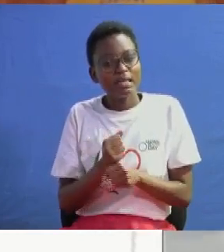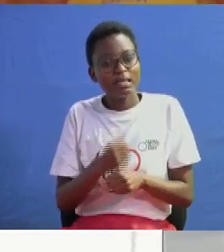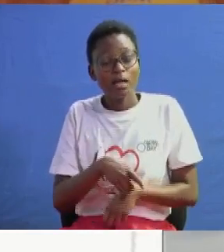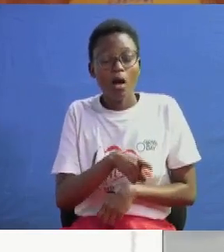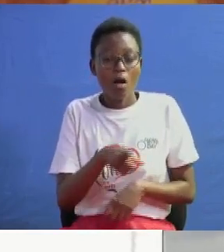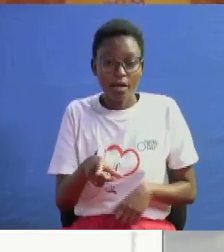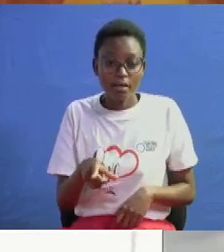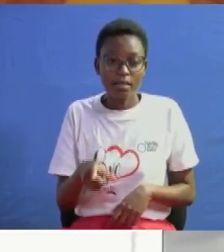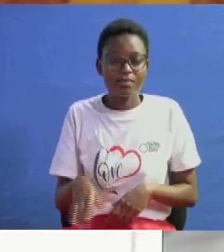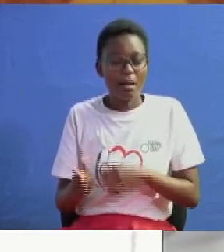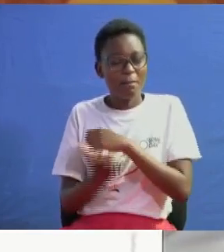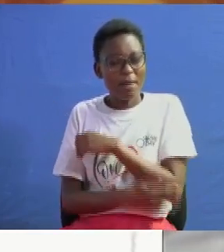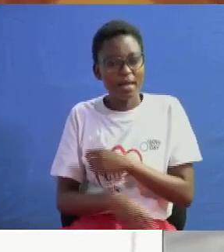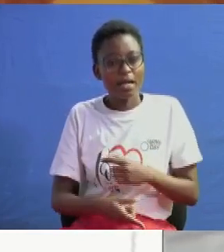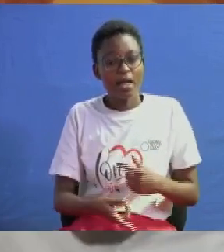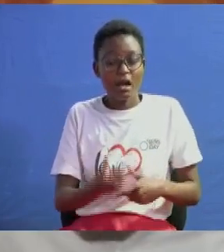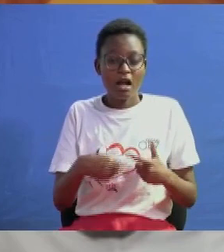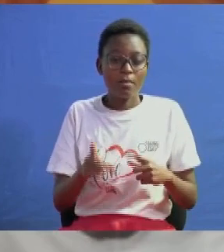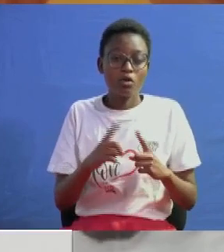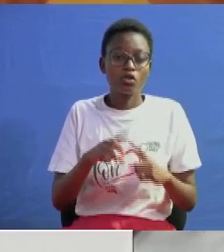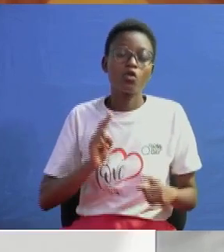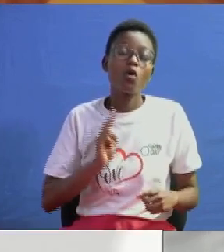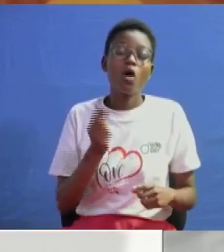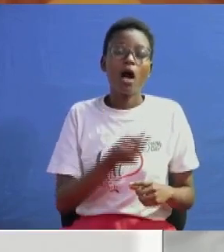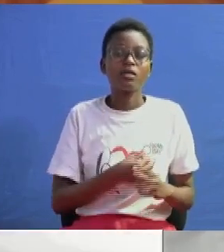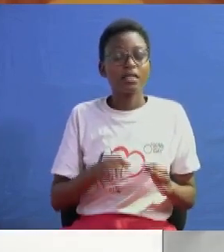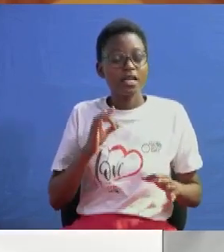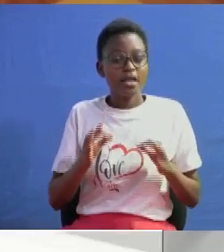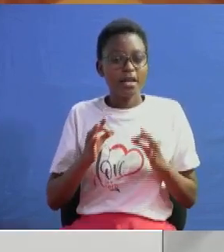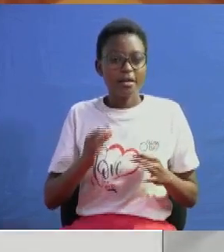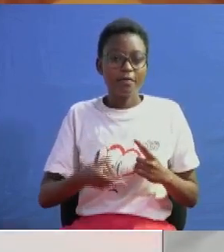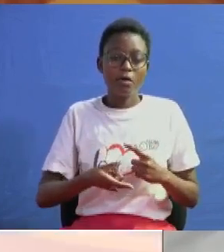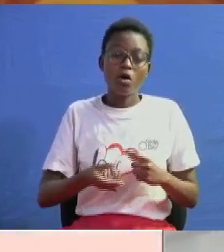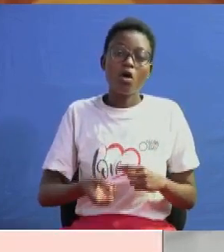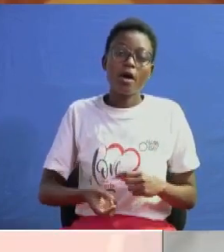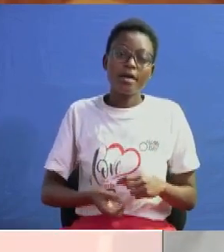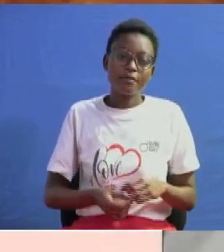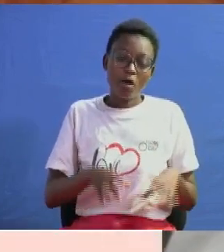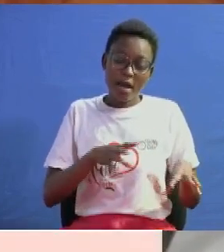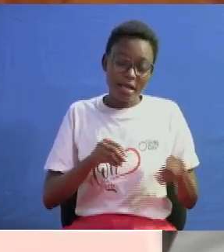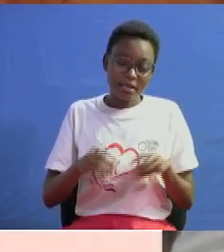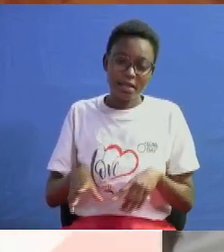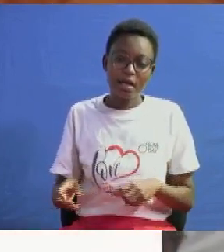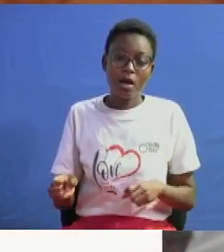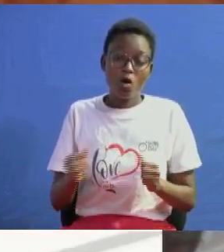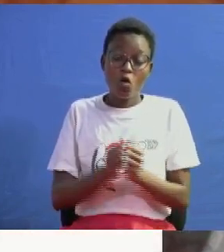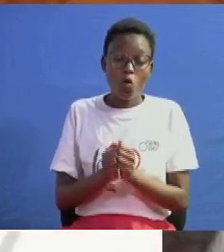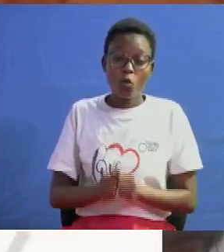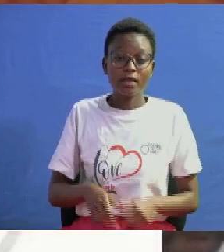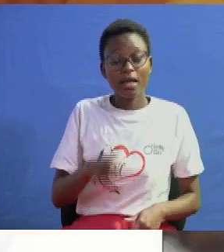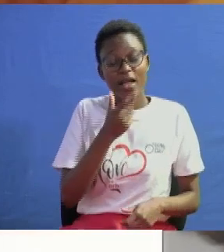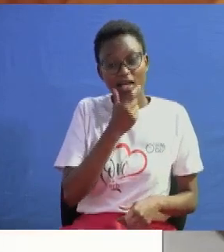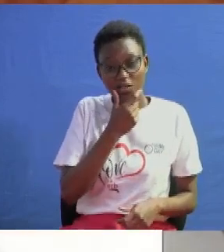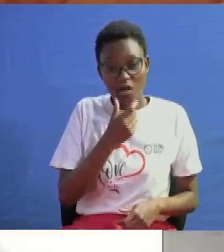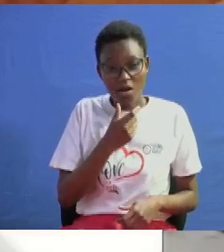uvundo wake. Wanasema kama wataingia na Gachagua kwa uchaguzi, wataanguka. Wameanza kujaribu, wanasema oo, sijui